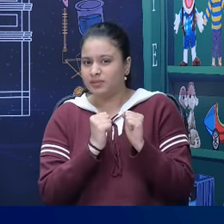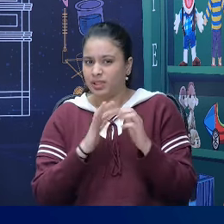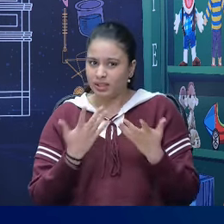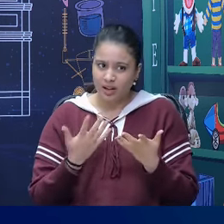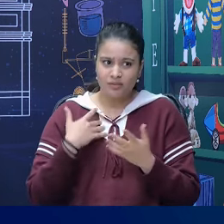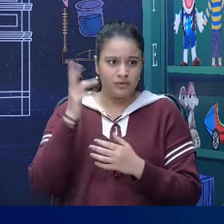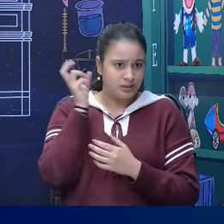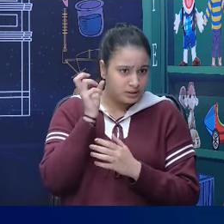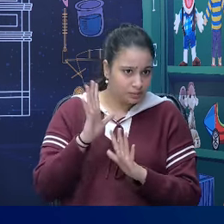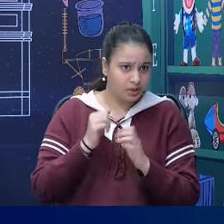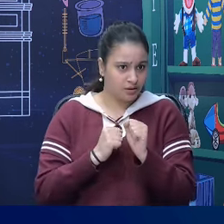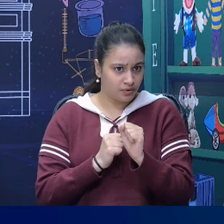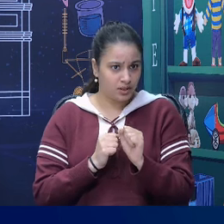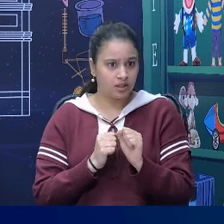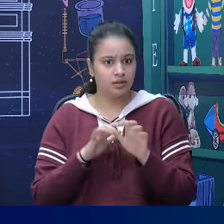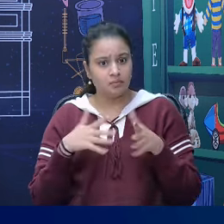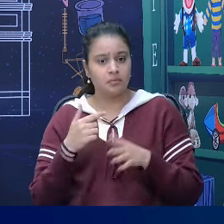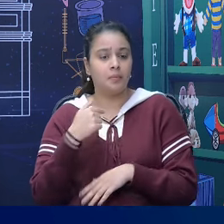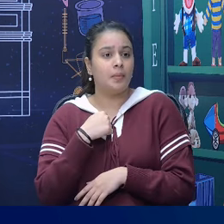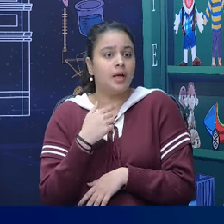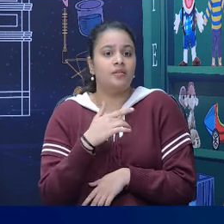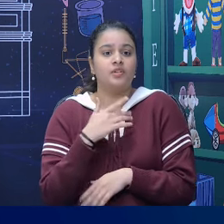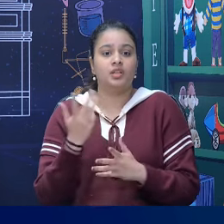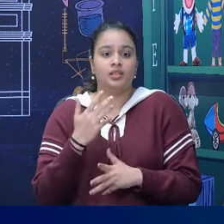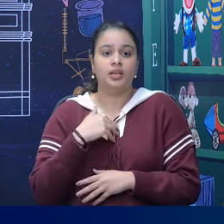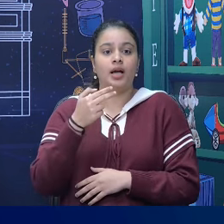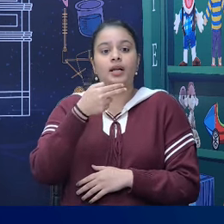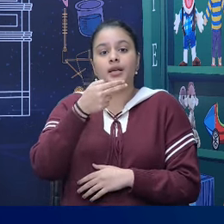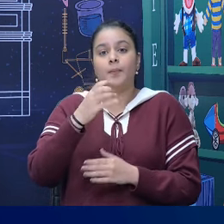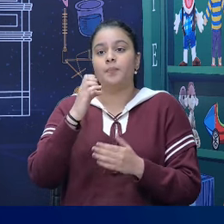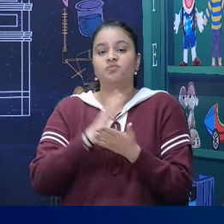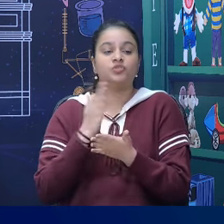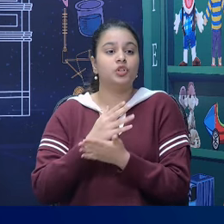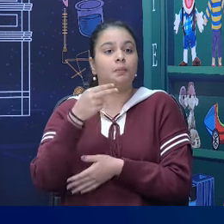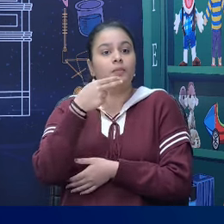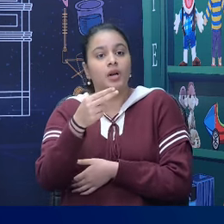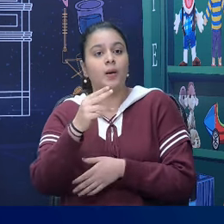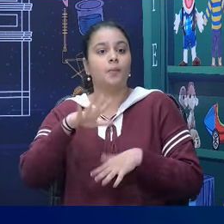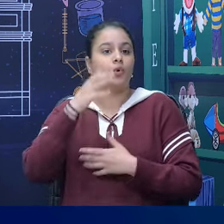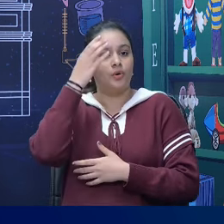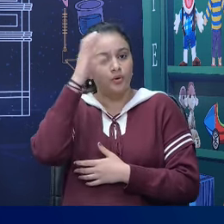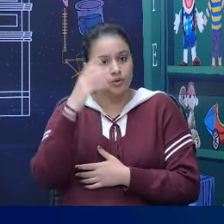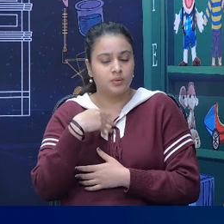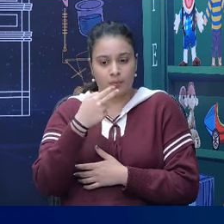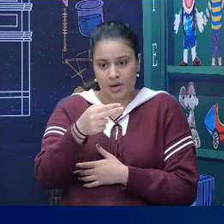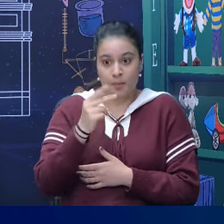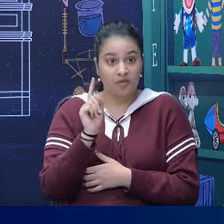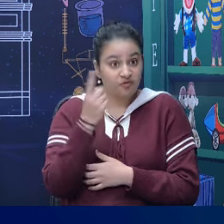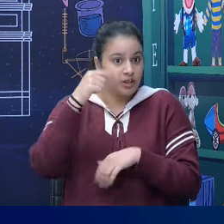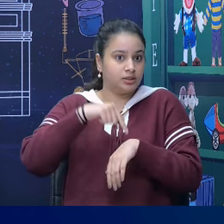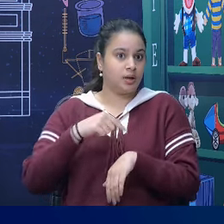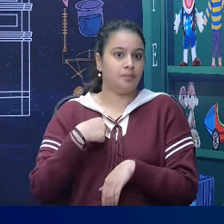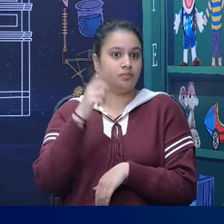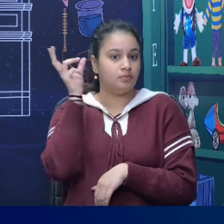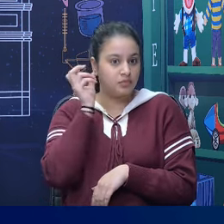में डिफिकल्ट लग रहा है मैं ये मानती हूं कि कई बार नाम ऐसे होते हैं चैप्टर के या कांसेप्ट के जो हम पहली बार सुनते हैं मैं आपको बता